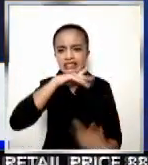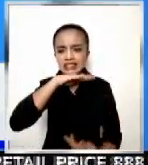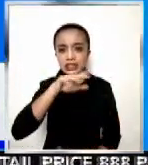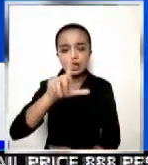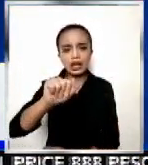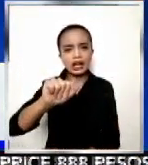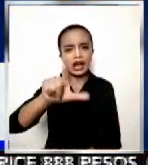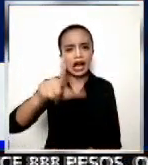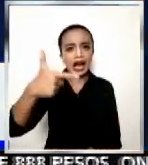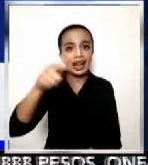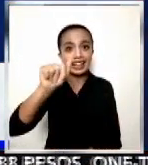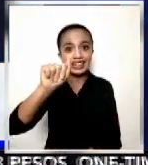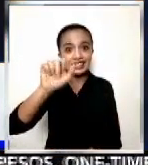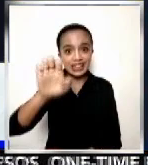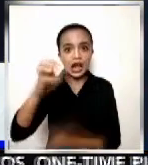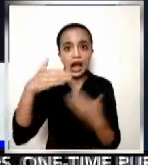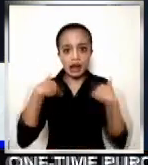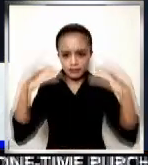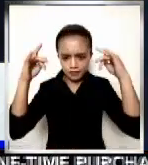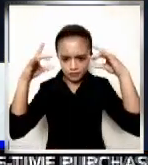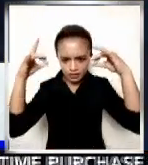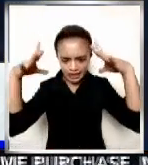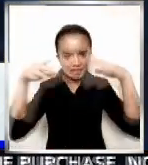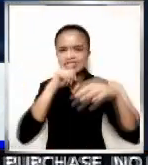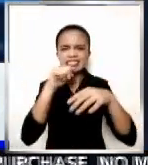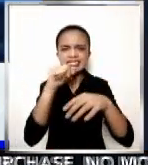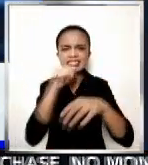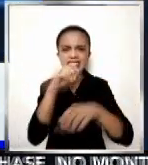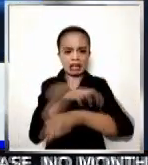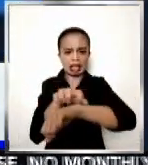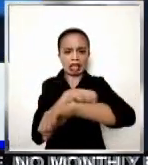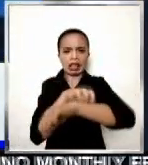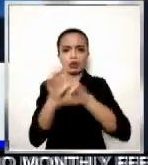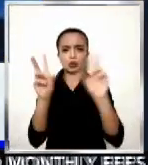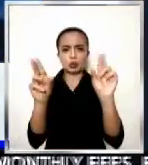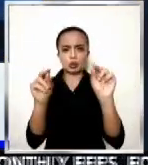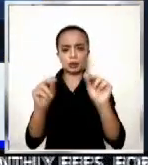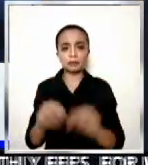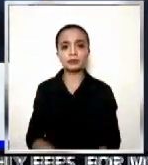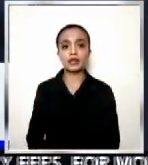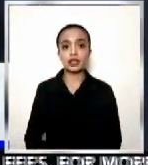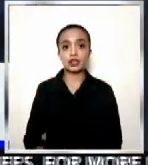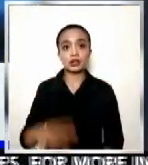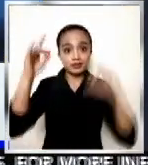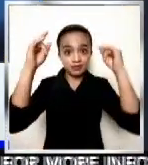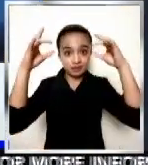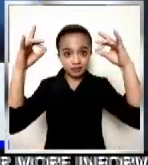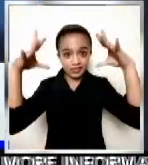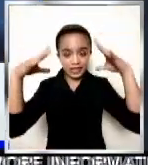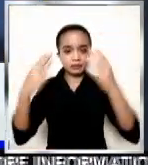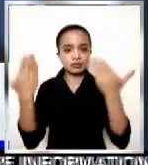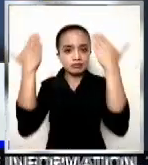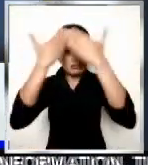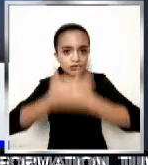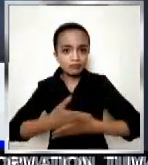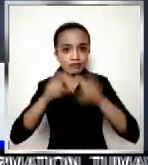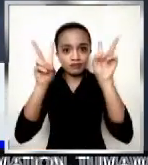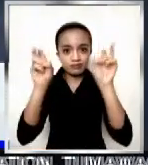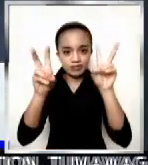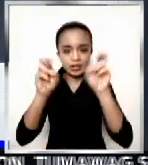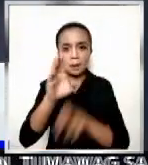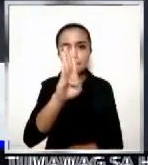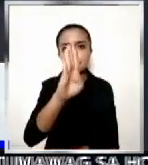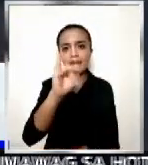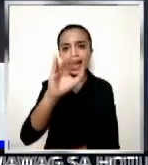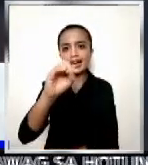nag-iilaw. Hindi naman siya makate. Ang glow in the dark na paandar na ito tinatawag na bioluminescence ayon sa UP